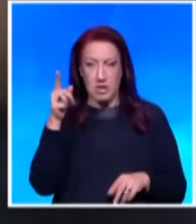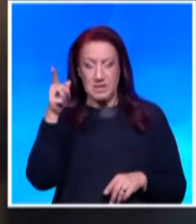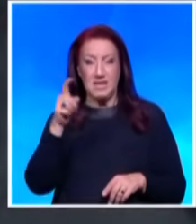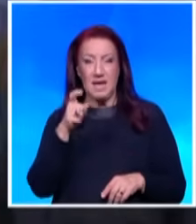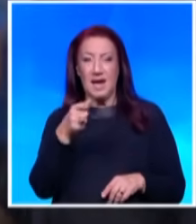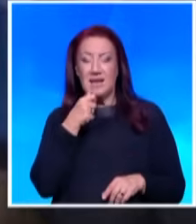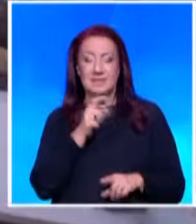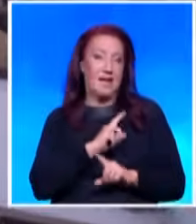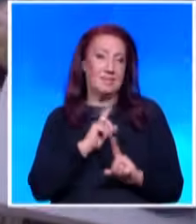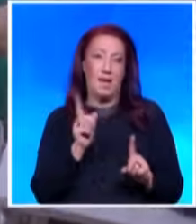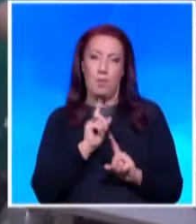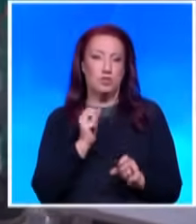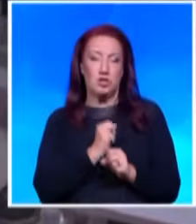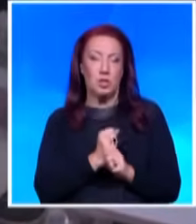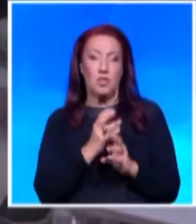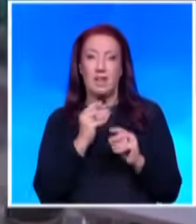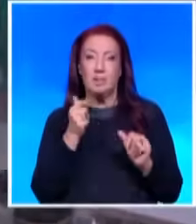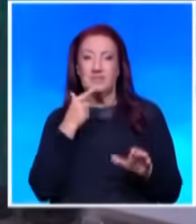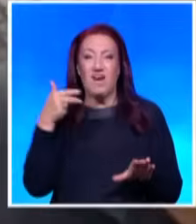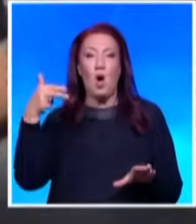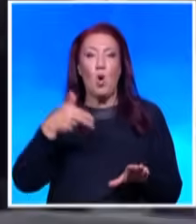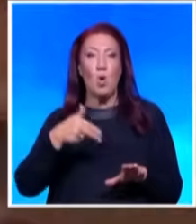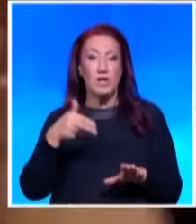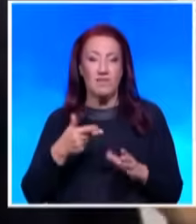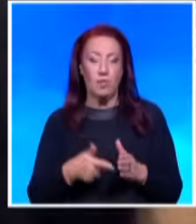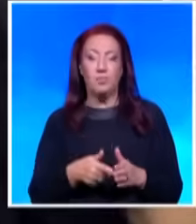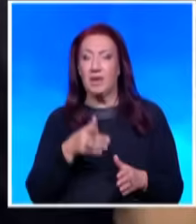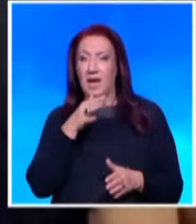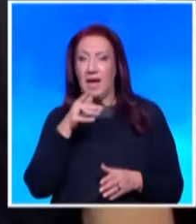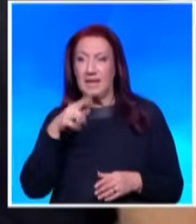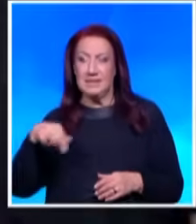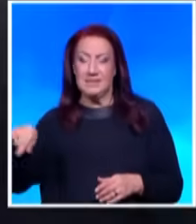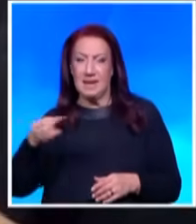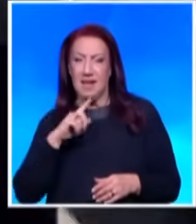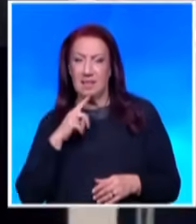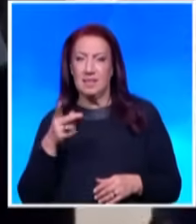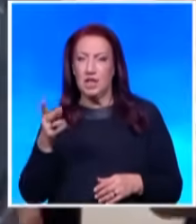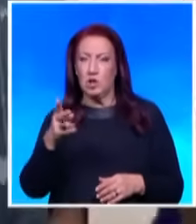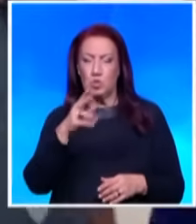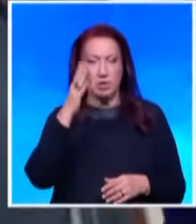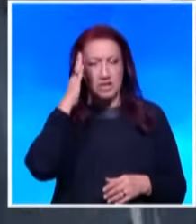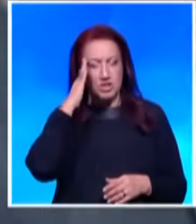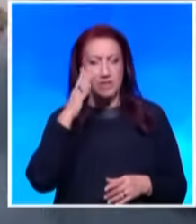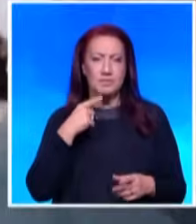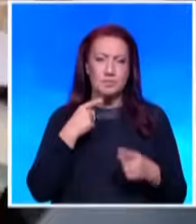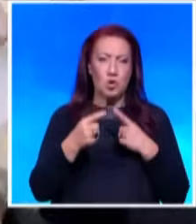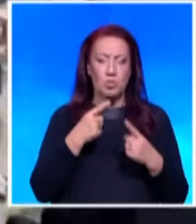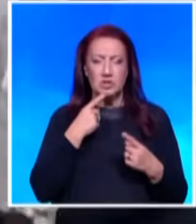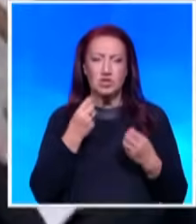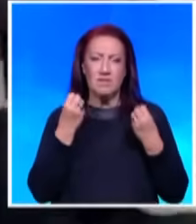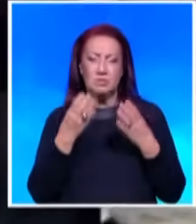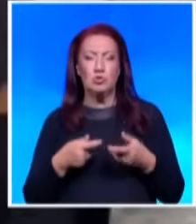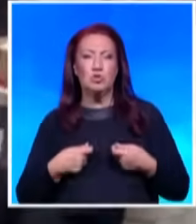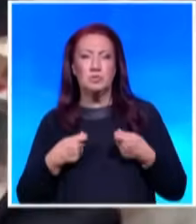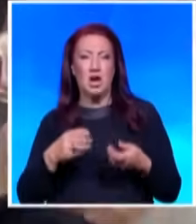на гориво. Израел и няколко европейски държави обсъждат възможността за изпращане на военни кораби болници в